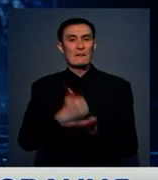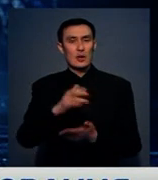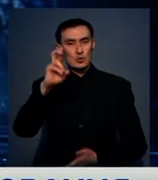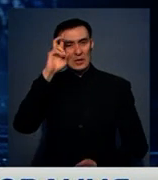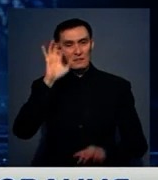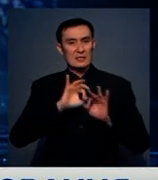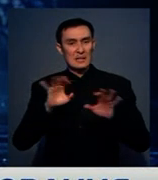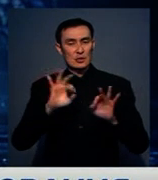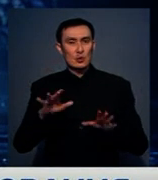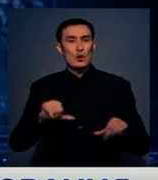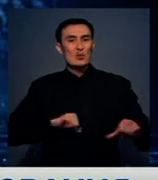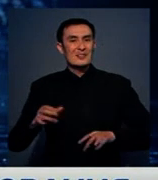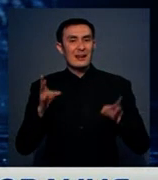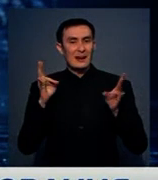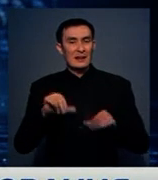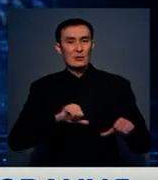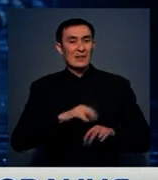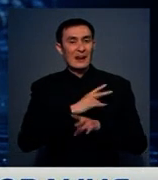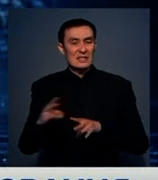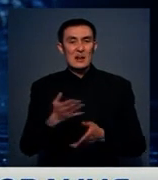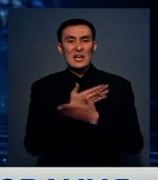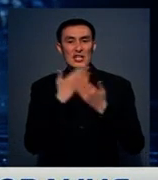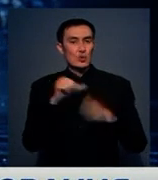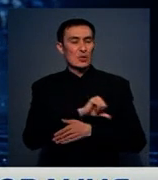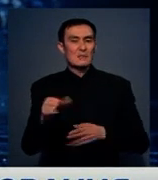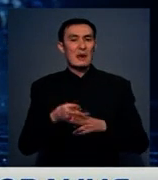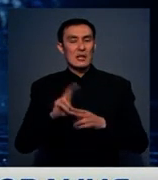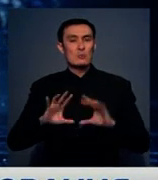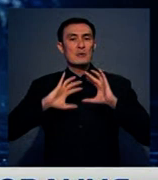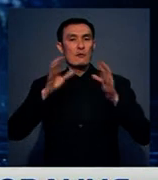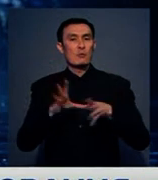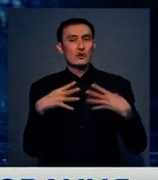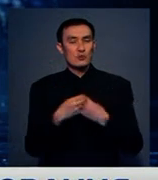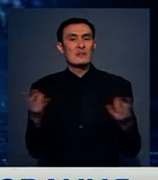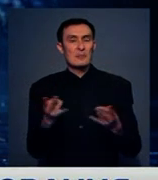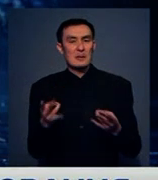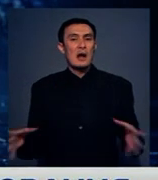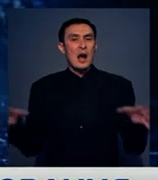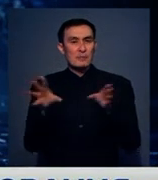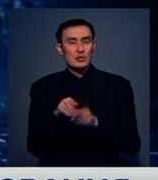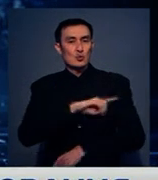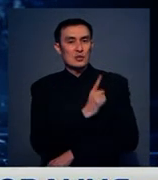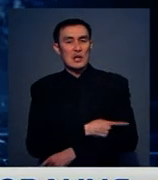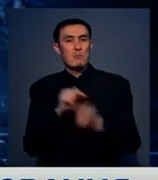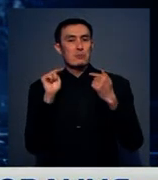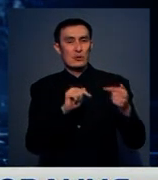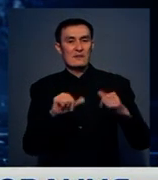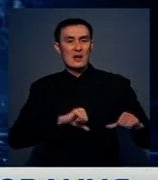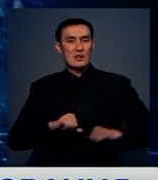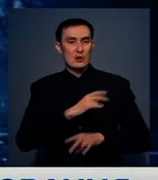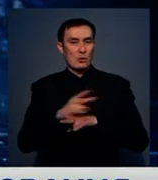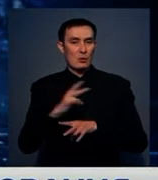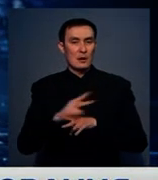государства подчеркнул, что у терроризма нет границ, поэтому мировому сообществу необходимо объединить усилия против террора.